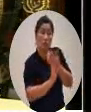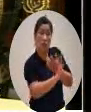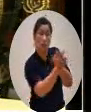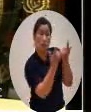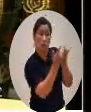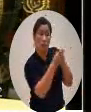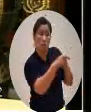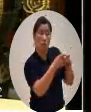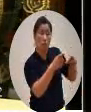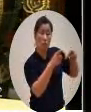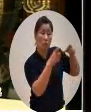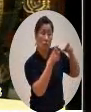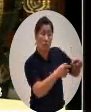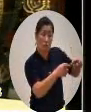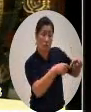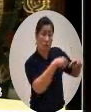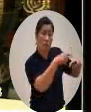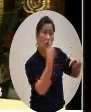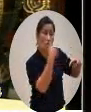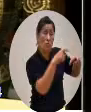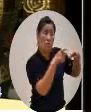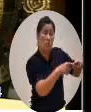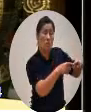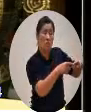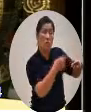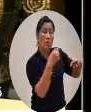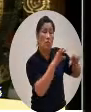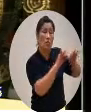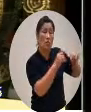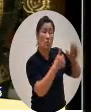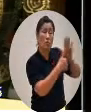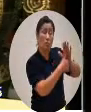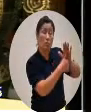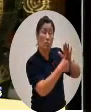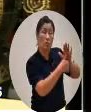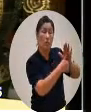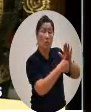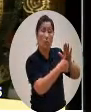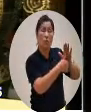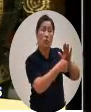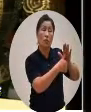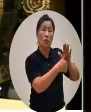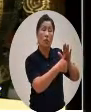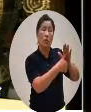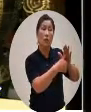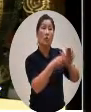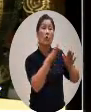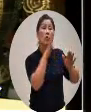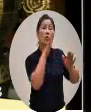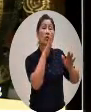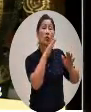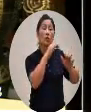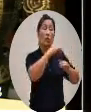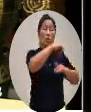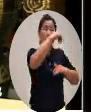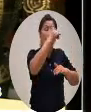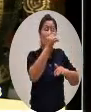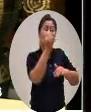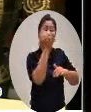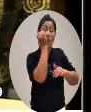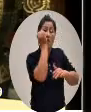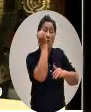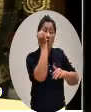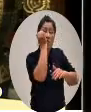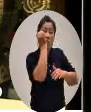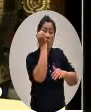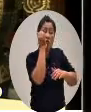鋼靠齁鋼鋼靠的地名齁是這個公山軍做的做的